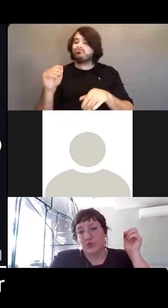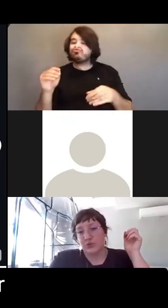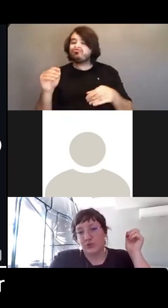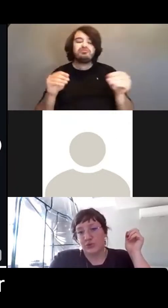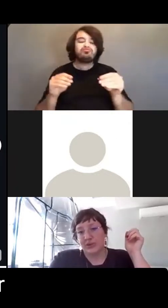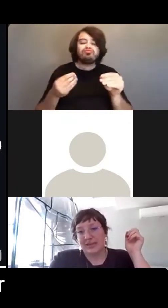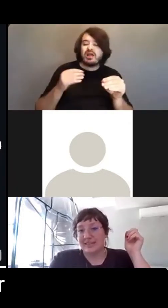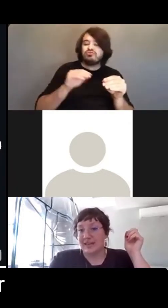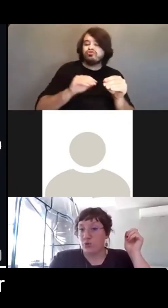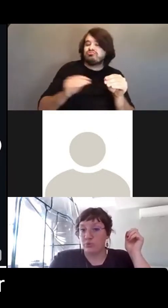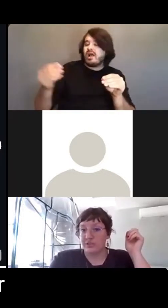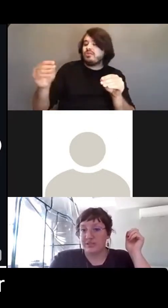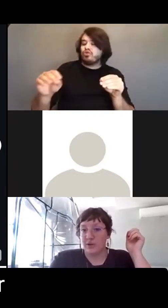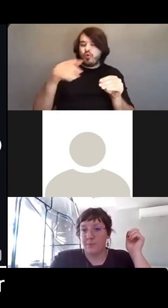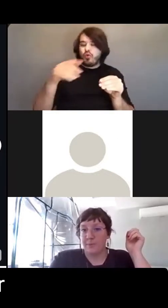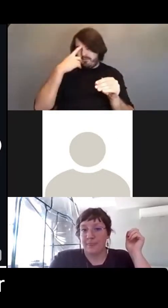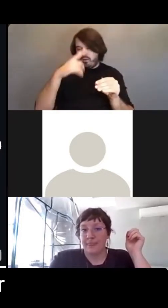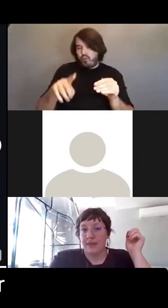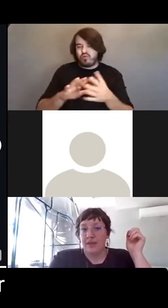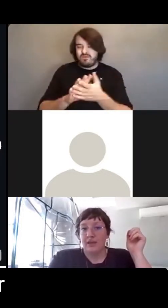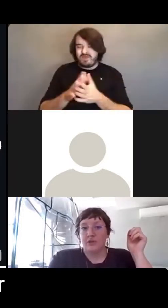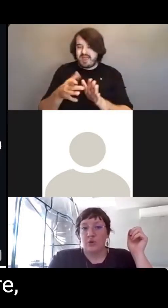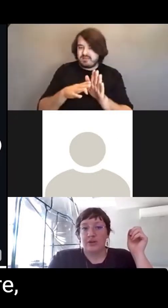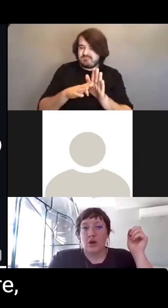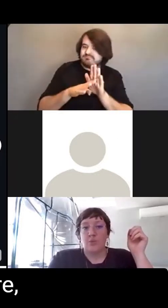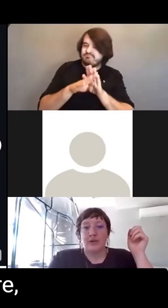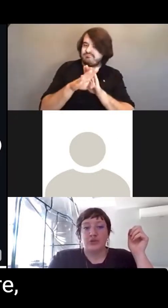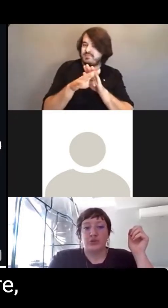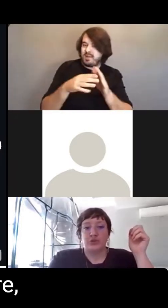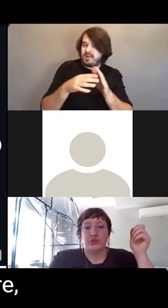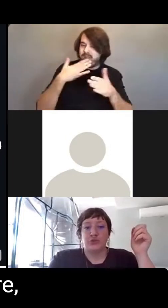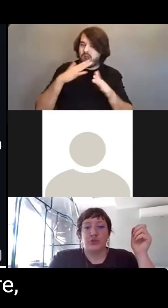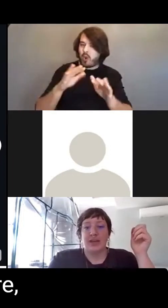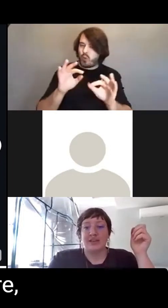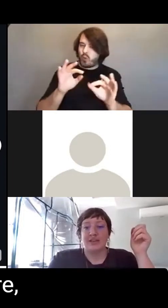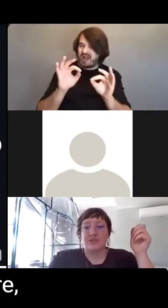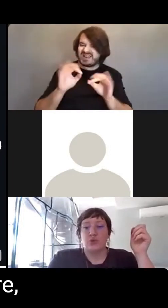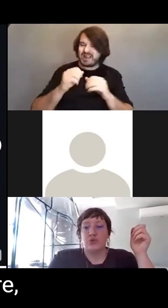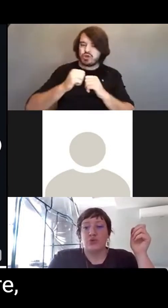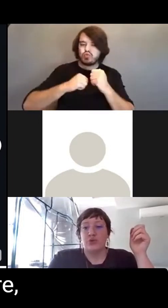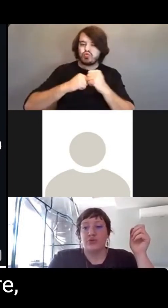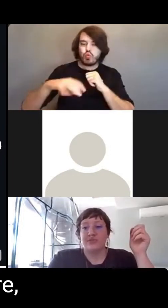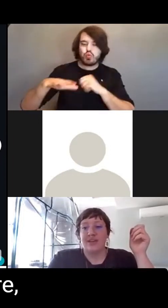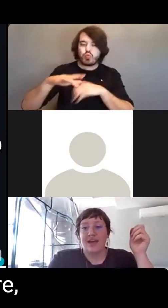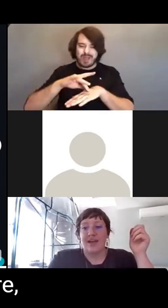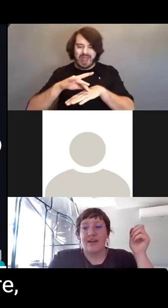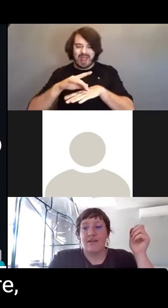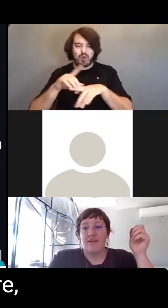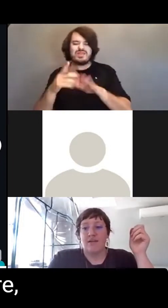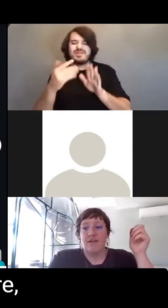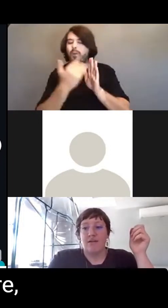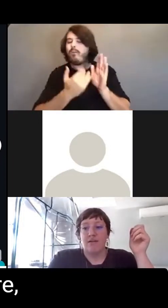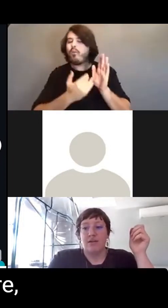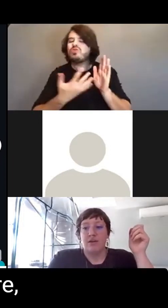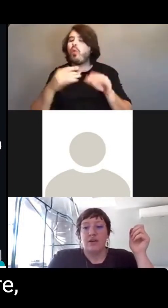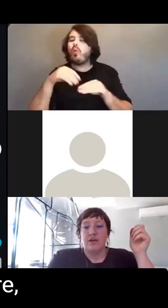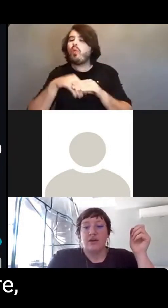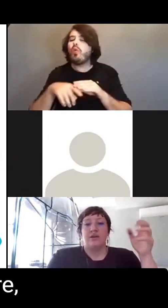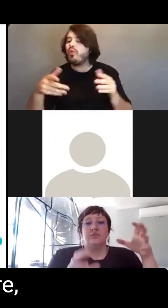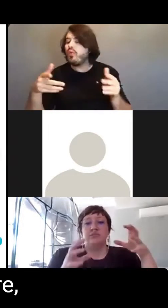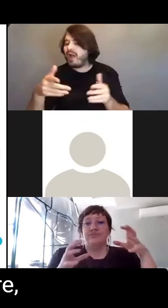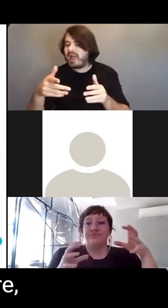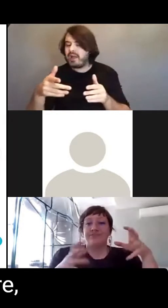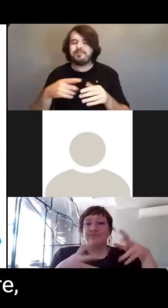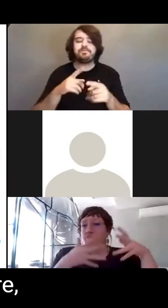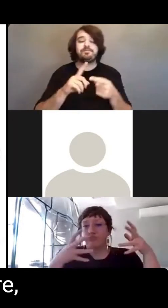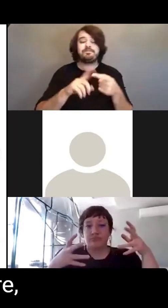sa structure et sa composition. Donc, quand on parle de structure, est-ce qu'on a une terre